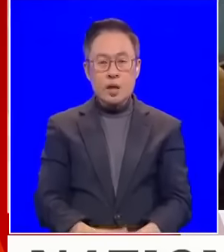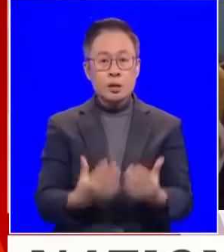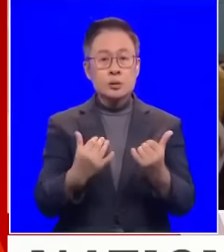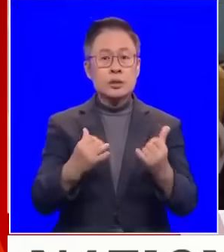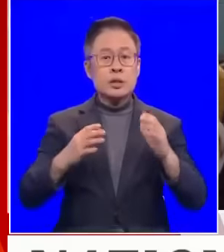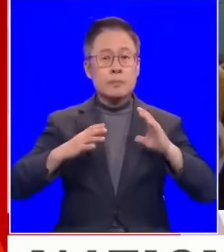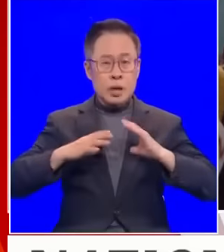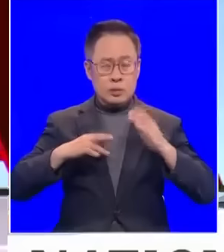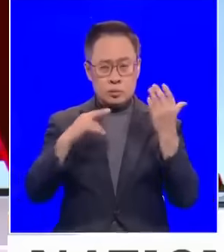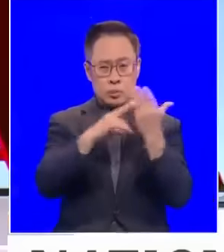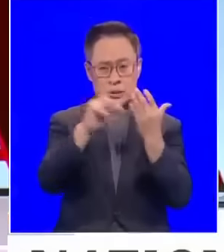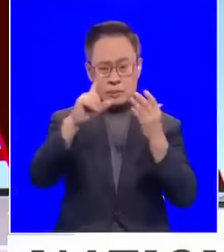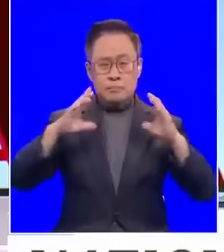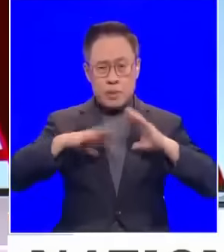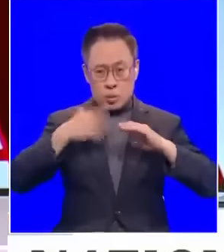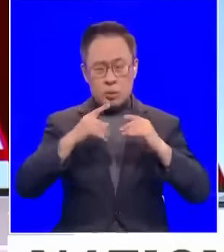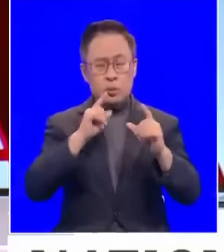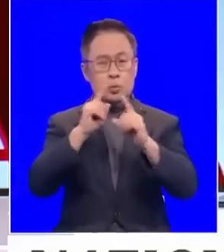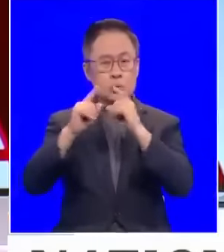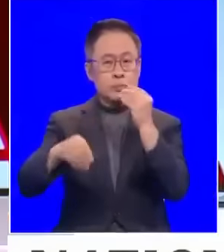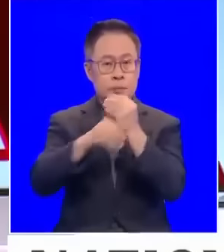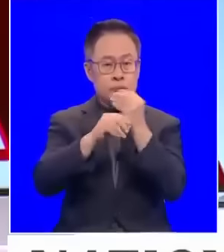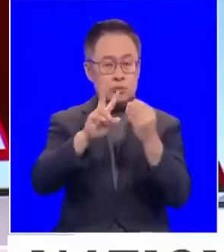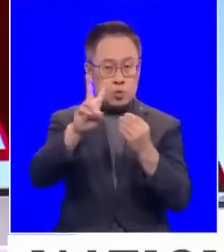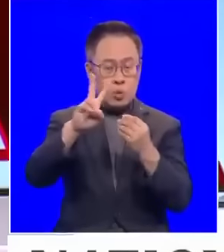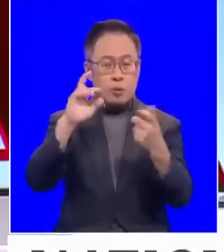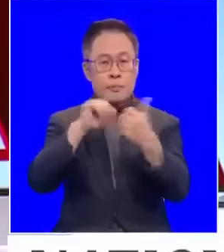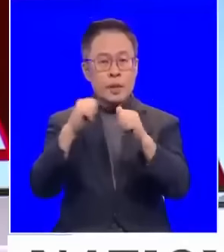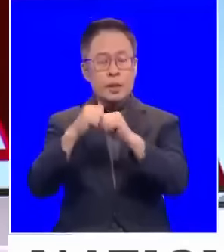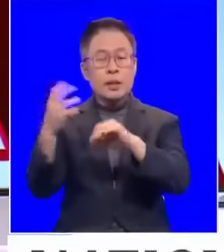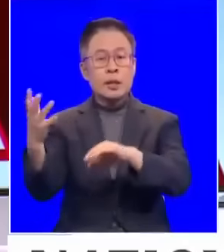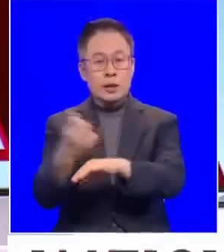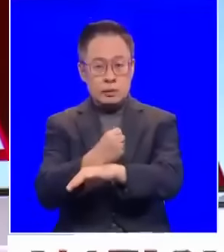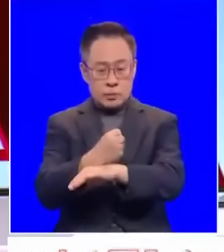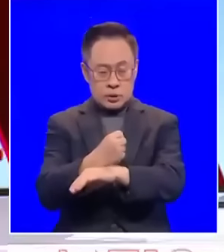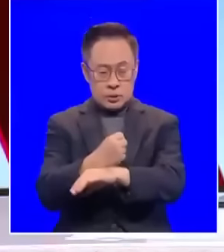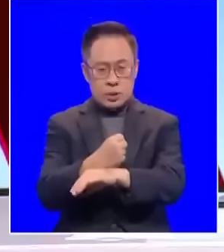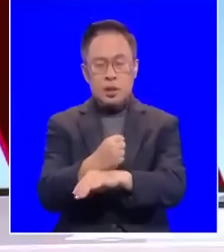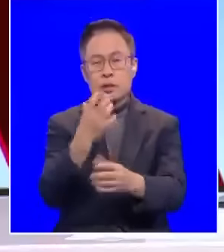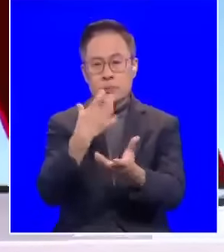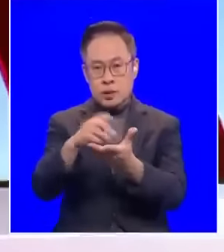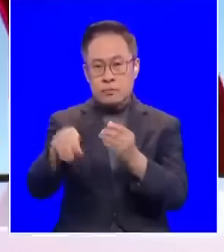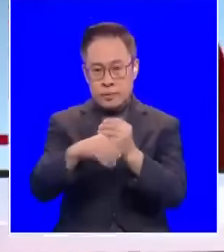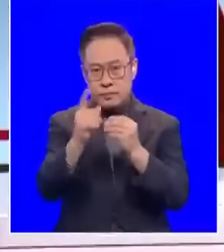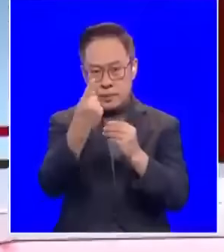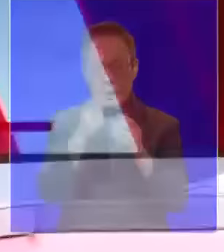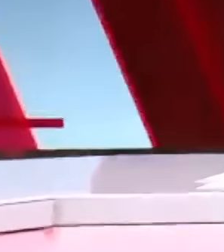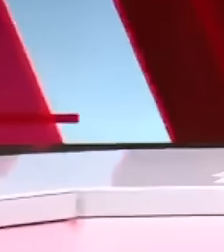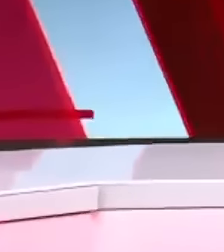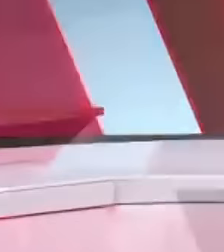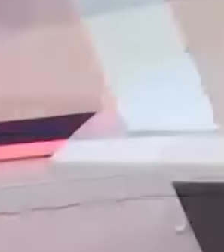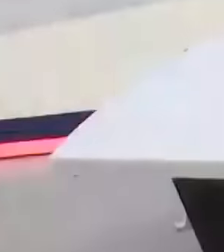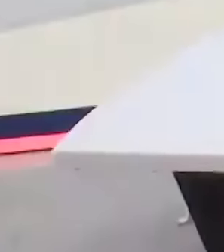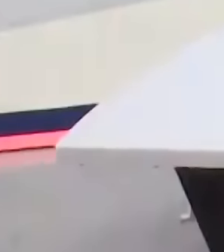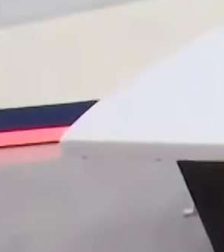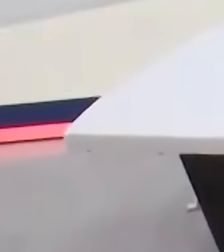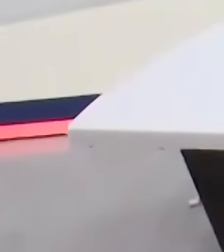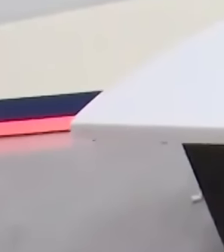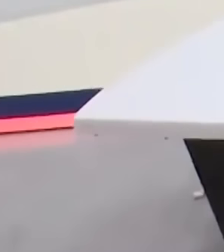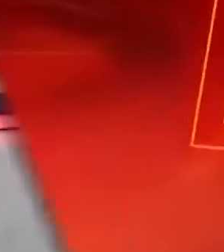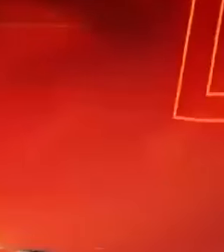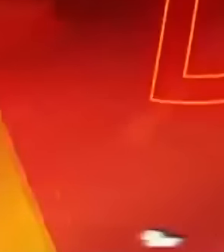พักกันครู่หนึ่งค่ะช่วงหน้าประเด็นทางการเมืองร้อนๆก็ยังคงมีให้ตามอย่างต่อเนื่องการประชุมครม.วันนี้ต้องจับต